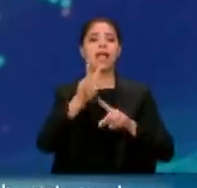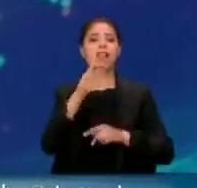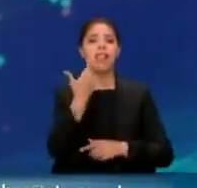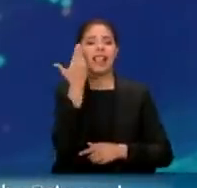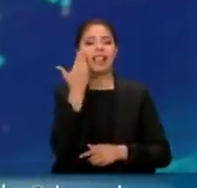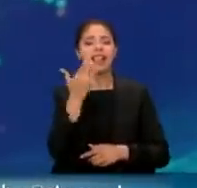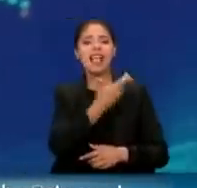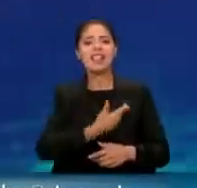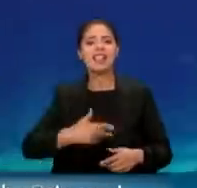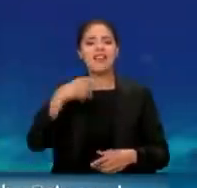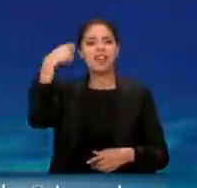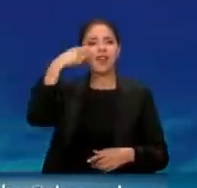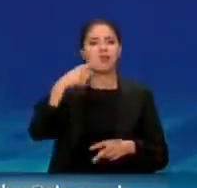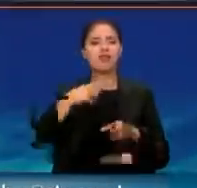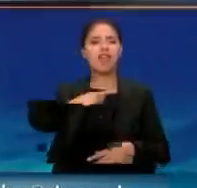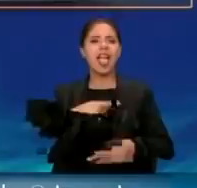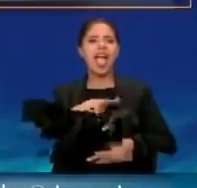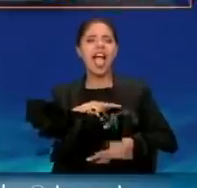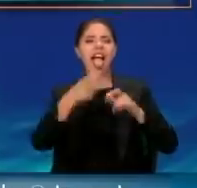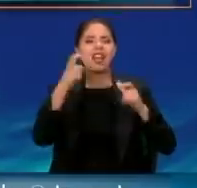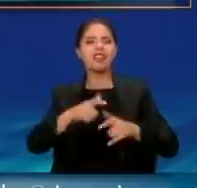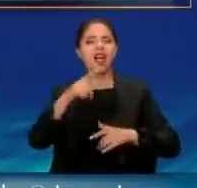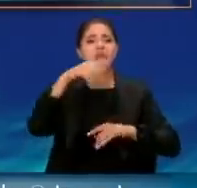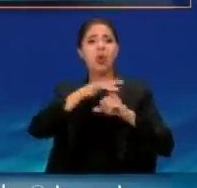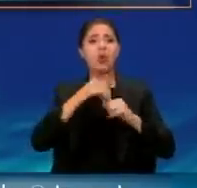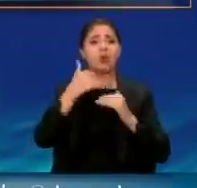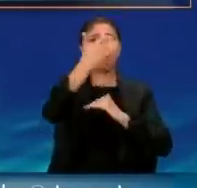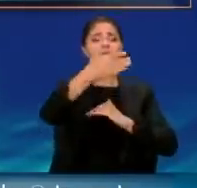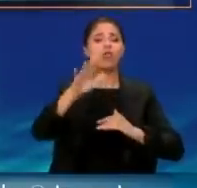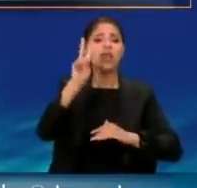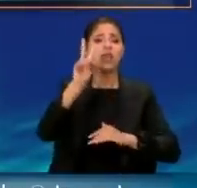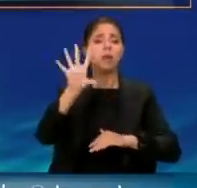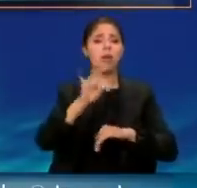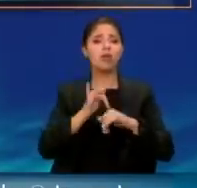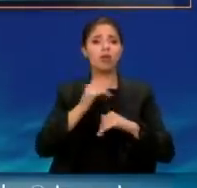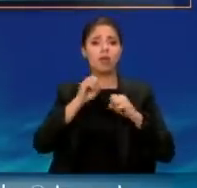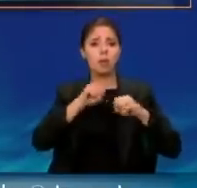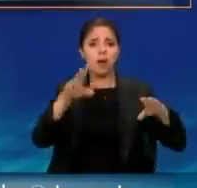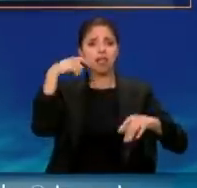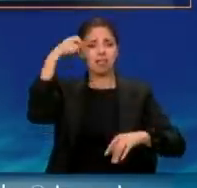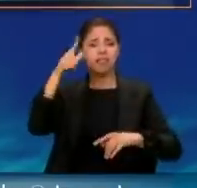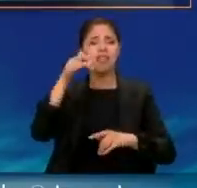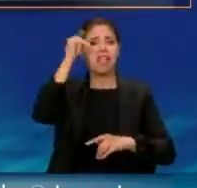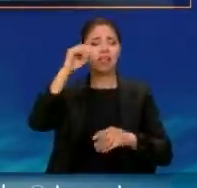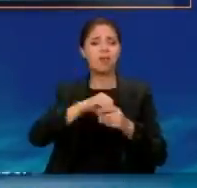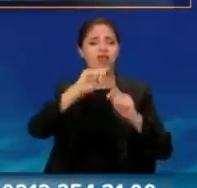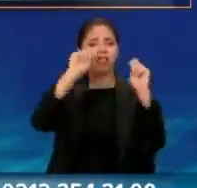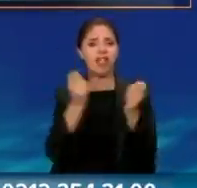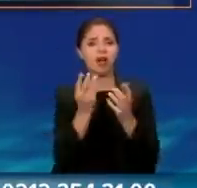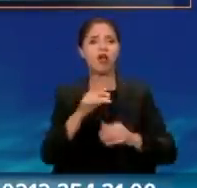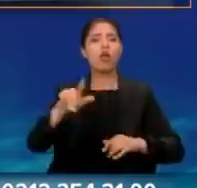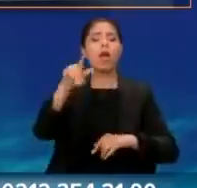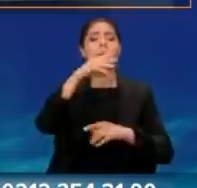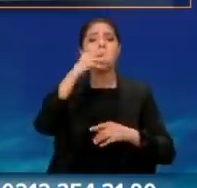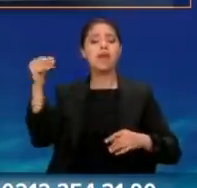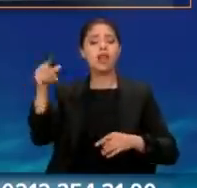ATV'nin sevilen dizisi Ercan'ın ünü ülke sınırlarını aştı artık. Tam 25 ülkede yayınlanan dizi İspanya'da rekora koştu. Milyonlarca İspanyol aynı